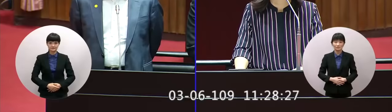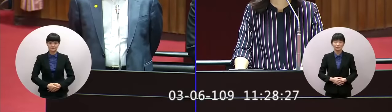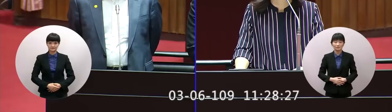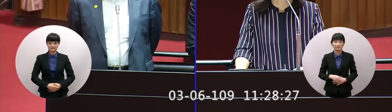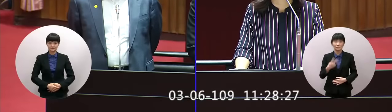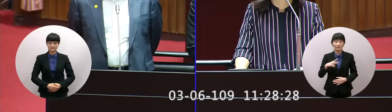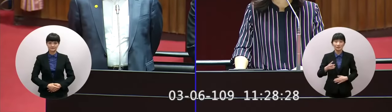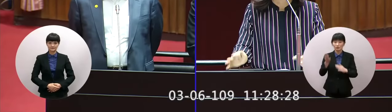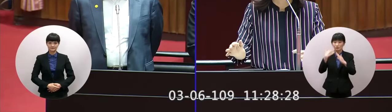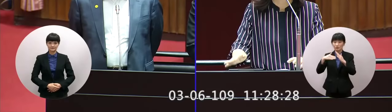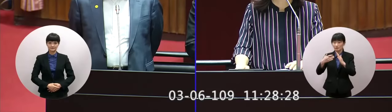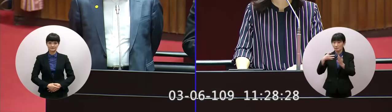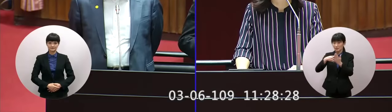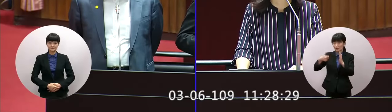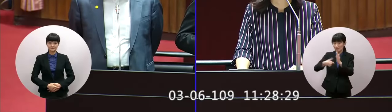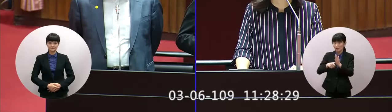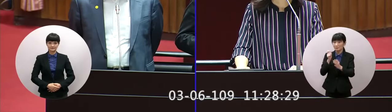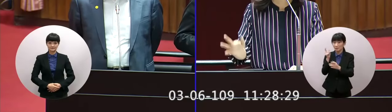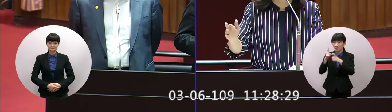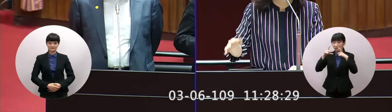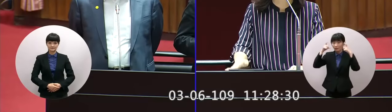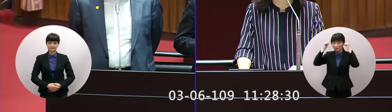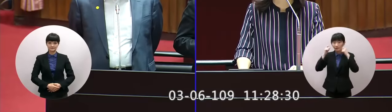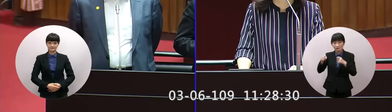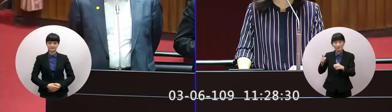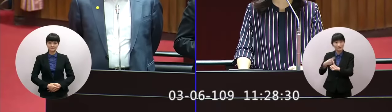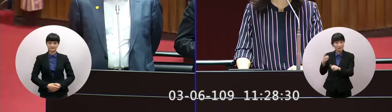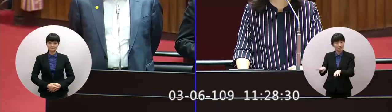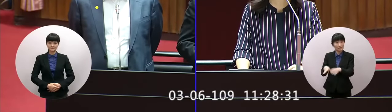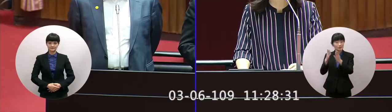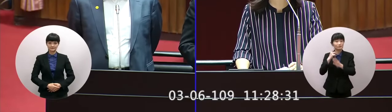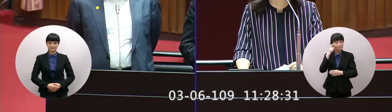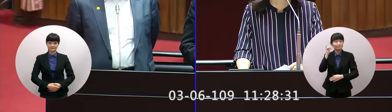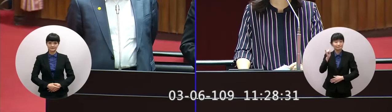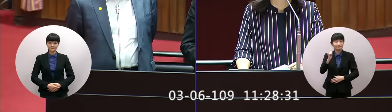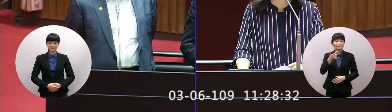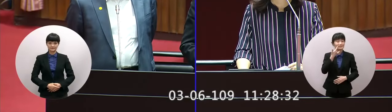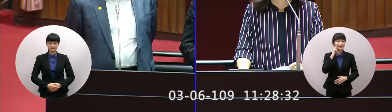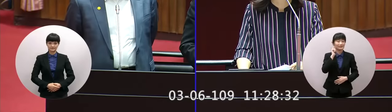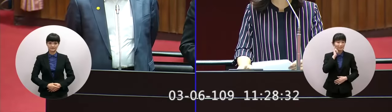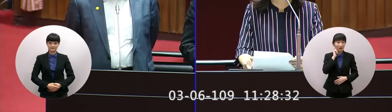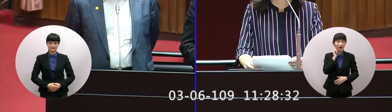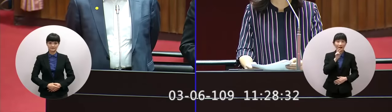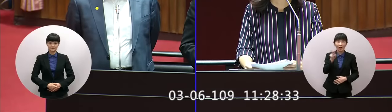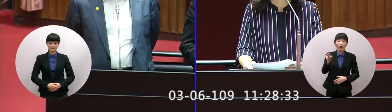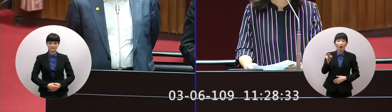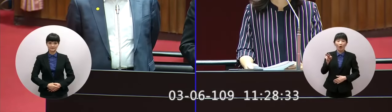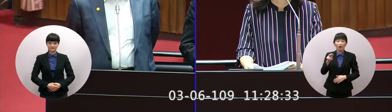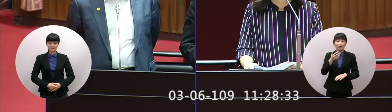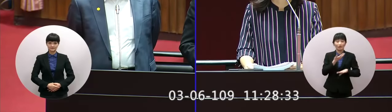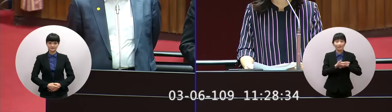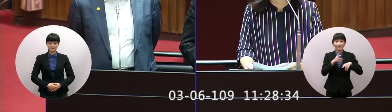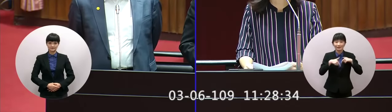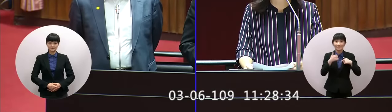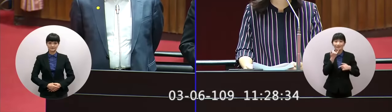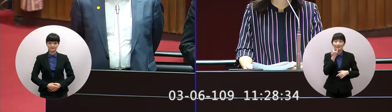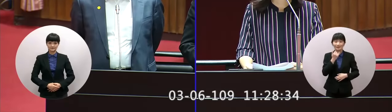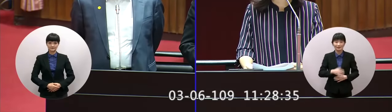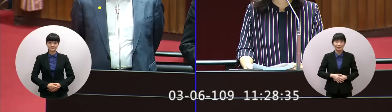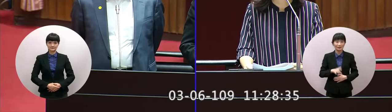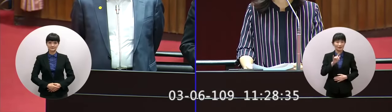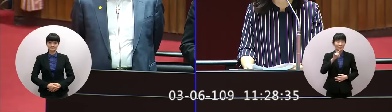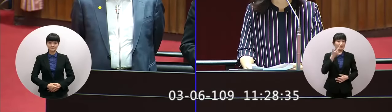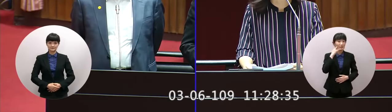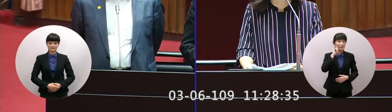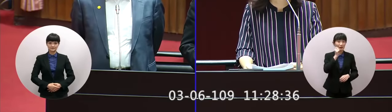校实名制的部分，如果可以先上路，由学校来代购，我相信对爸爸妈妈来说，减轻他们很多可能甚至要翘